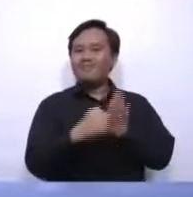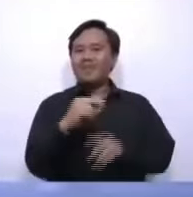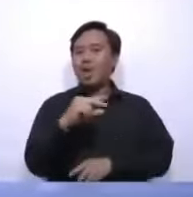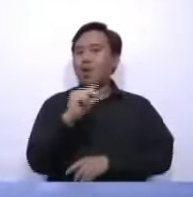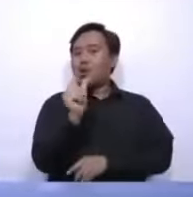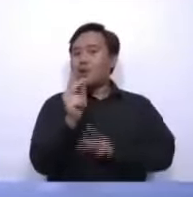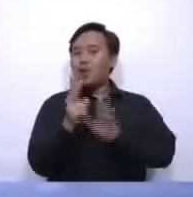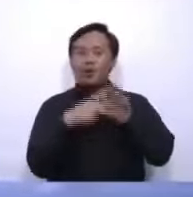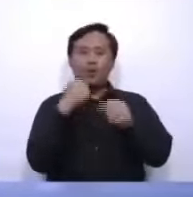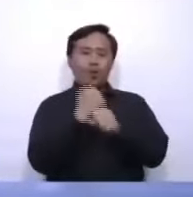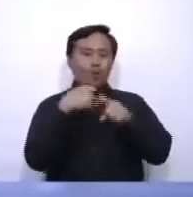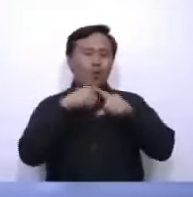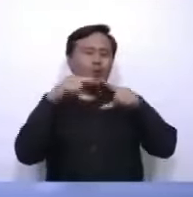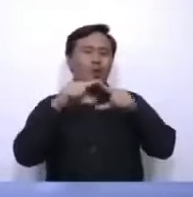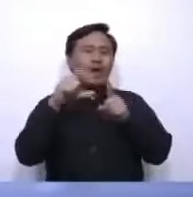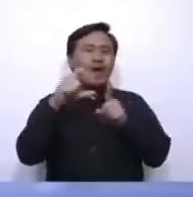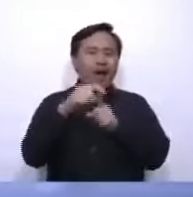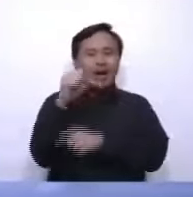Rungkad.